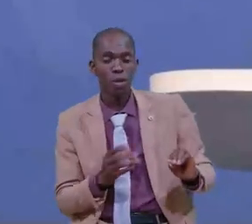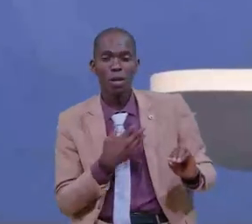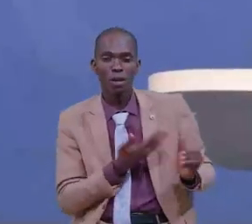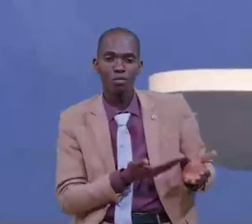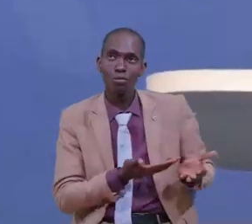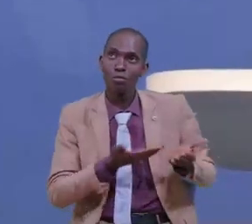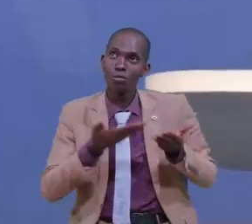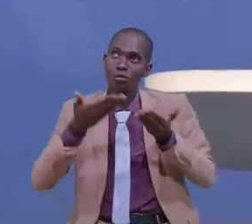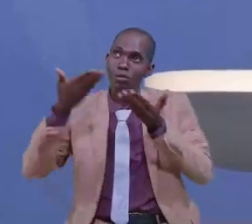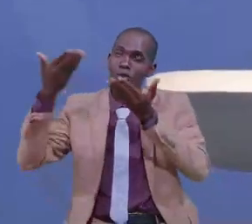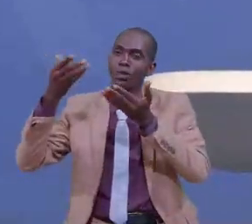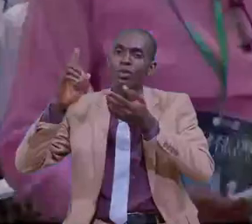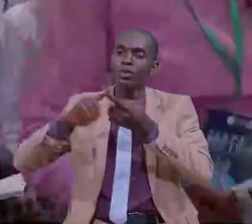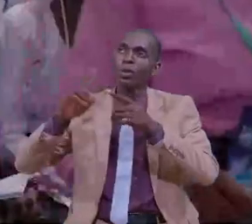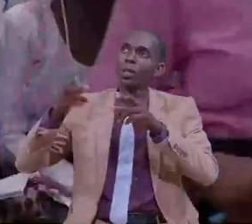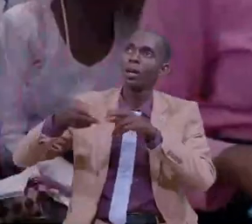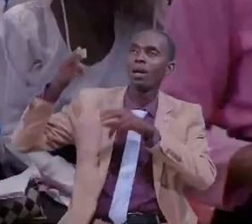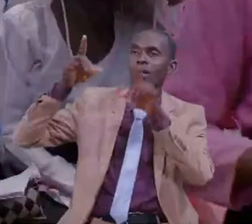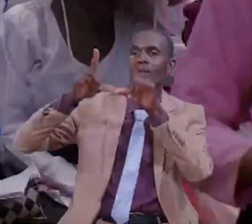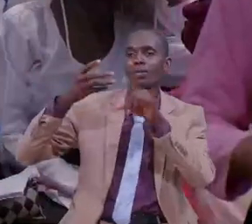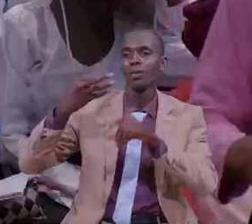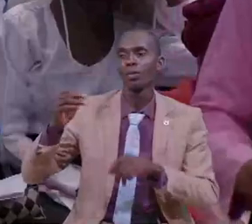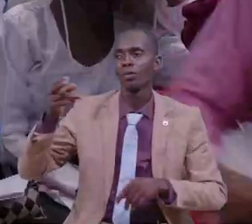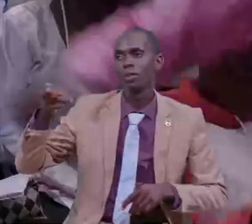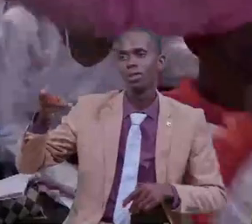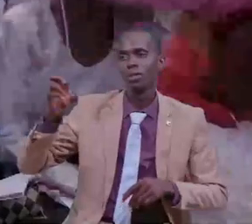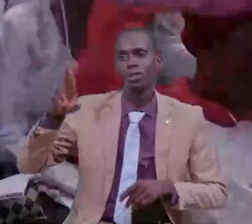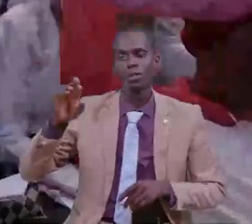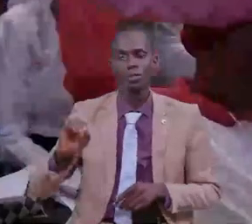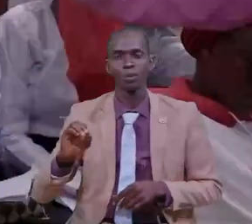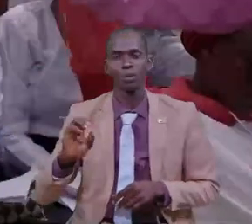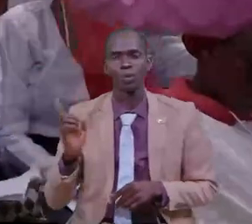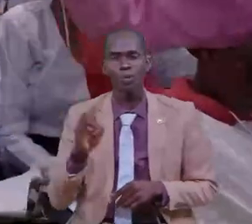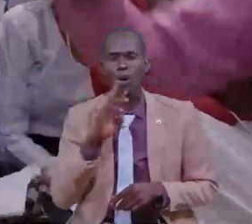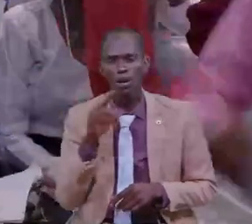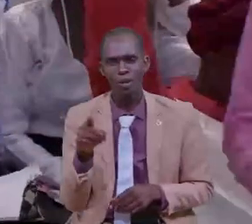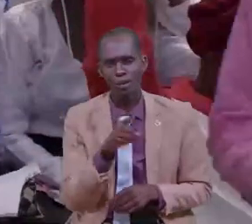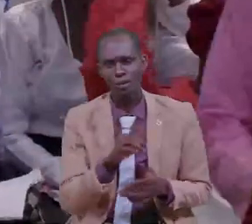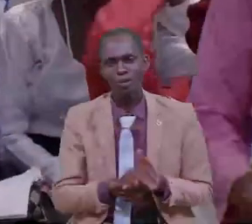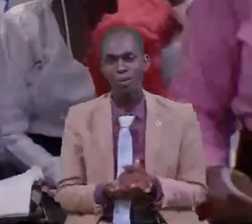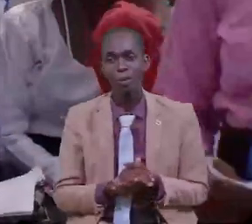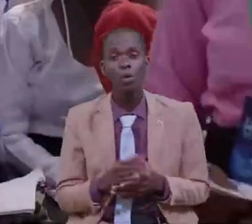du niveau zéro au niveau des héros. Où es-tu?